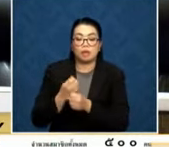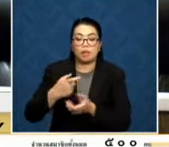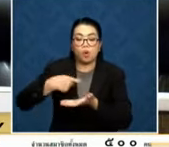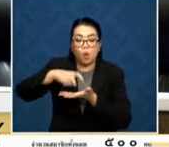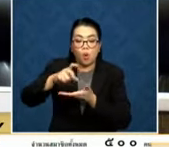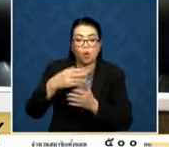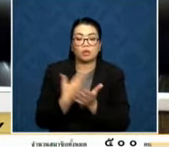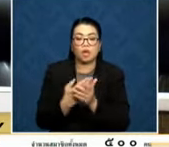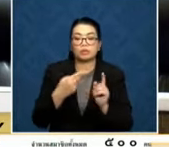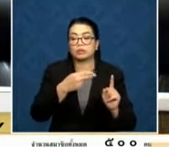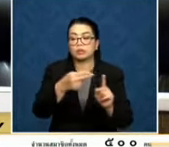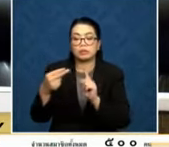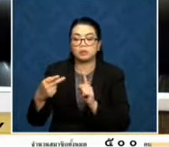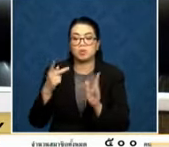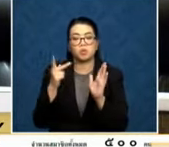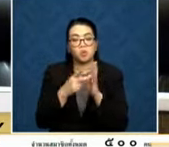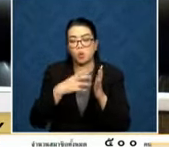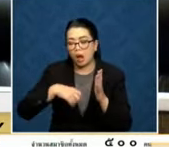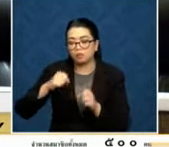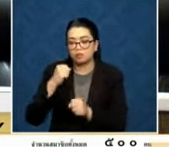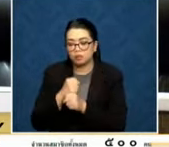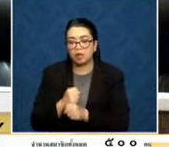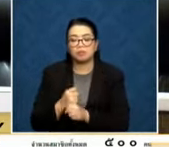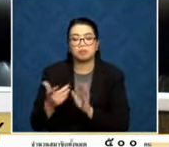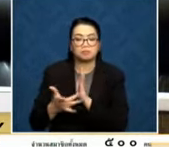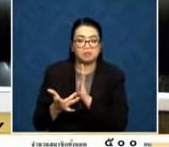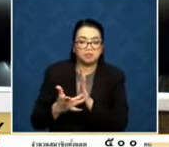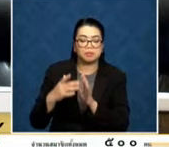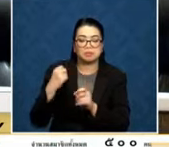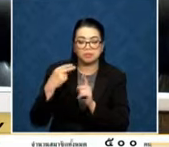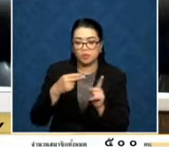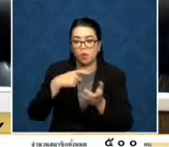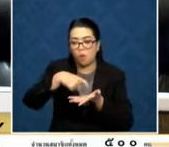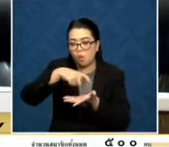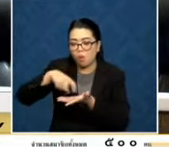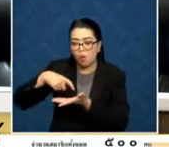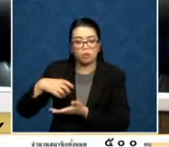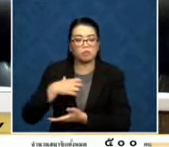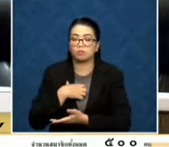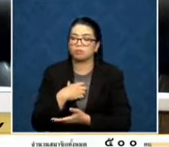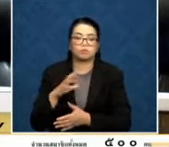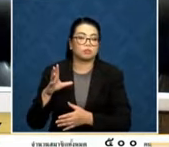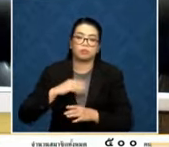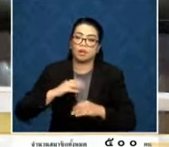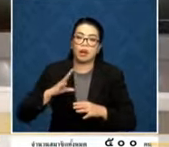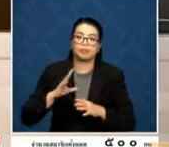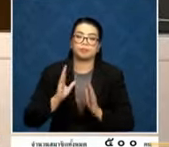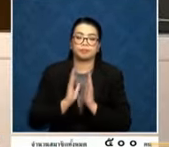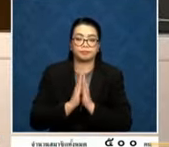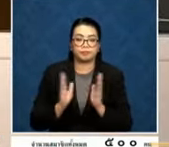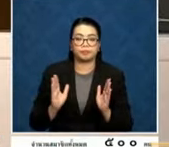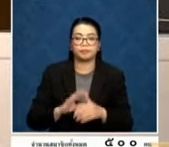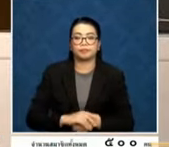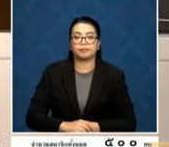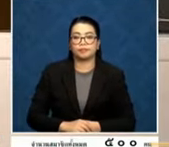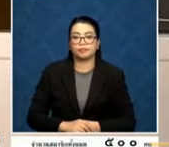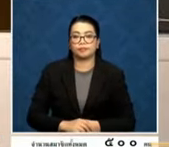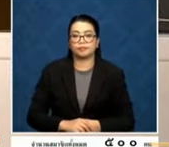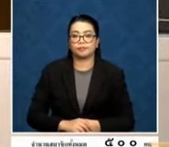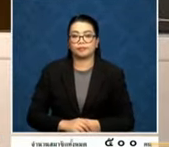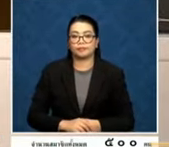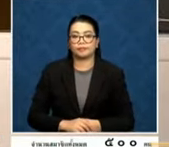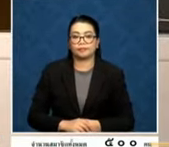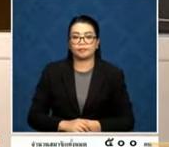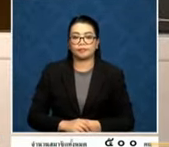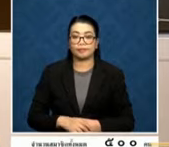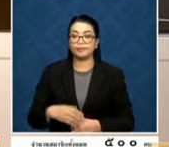walletแล้วก็กู้มาอย่างนี้ผมไม่เห็นด้วยและก็ฝากประธานถึงคณะรัฐบาลชุดนี้ด้วยครับขอบคุณครับขอบคุณครับต่อไป